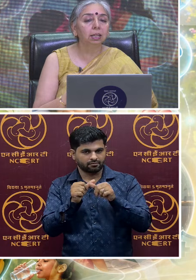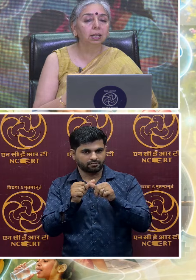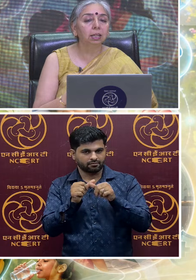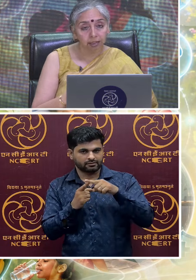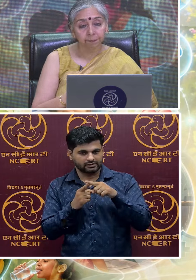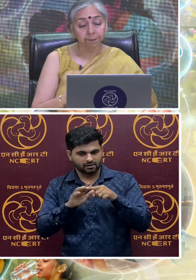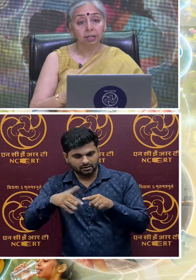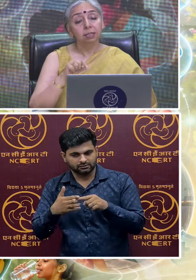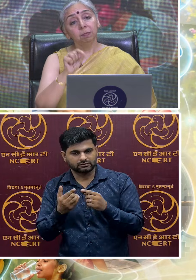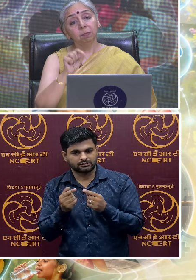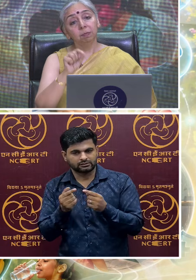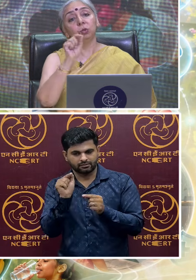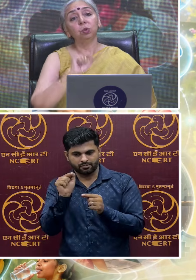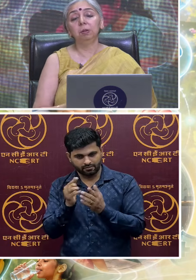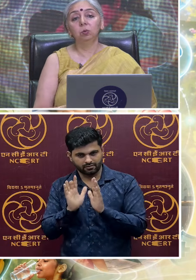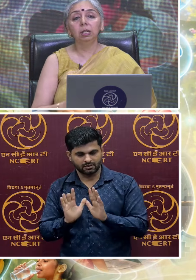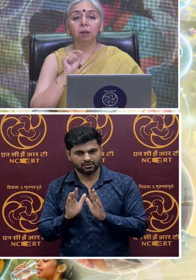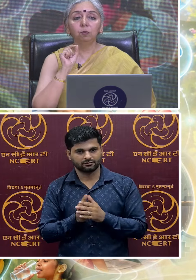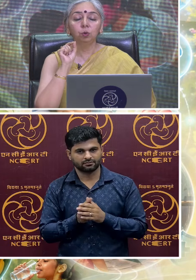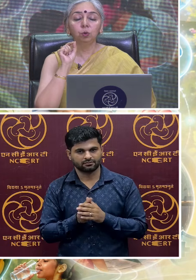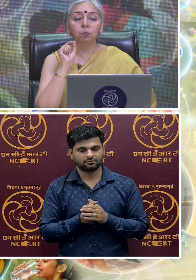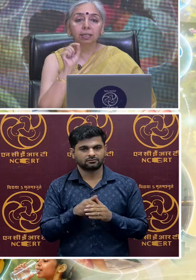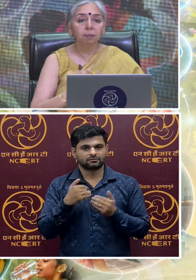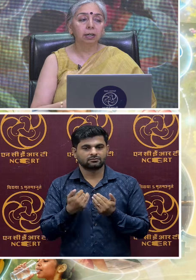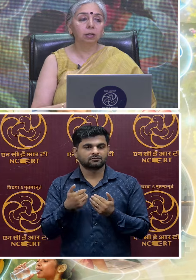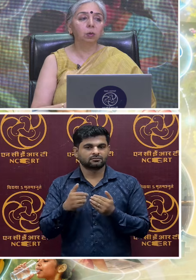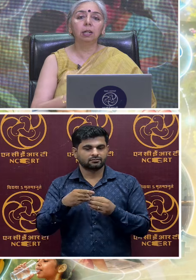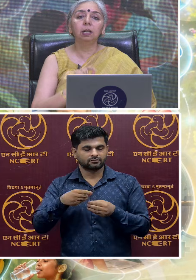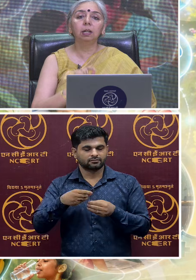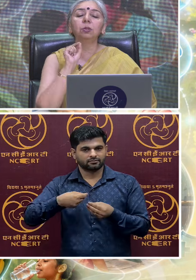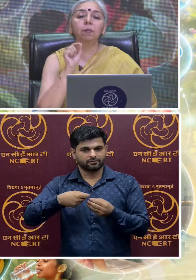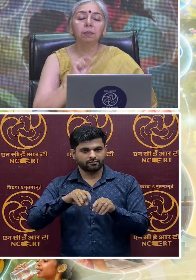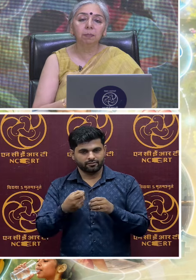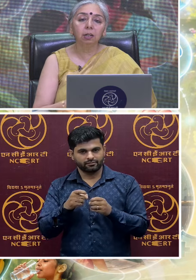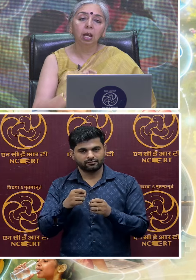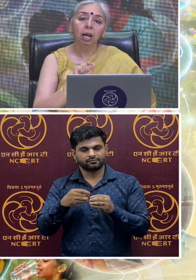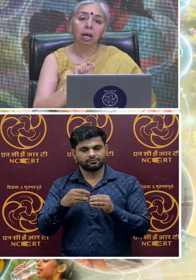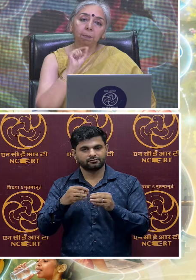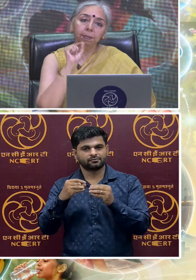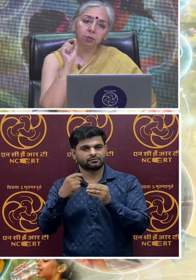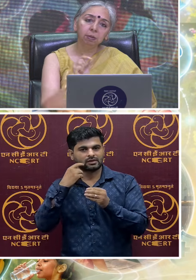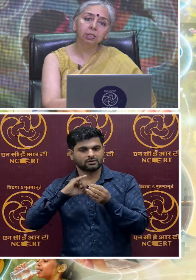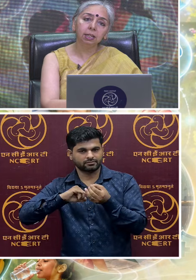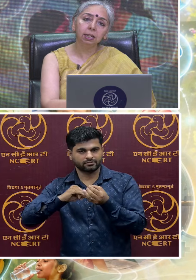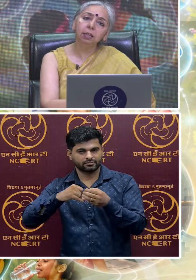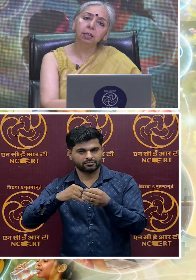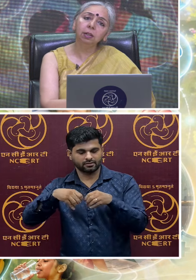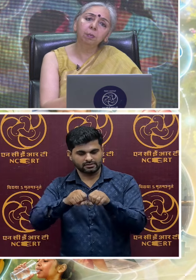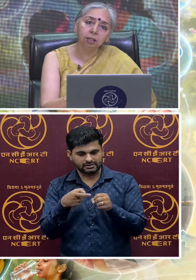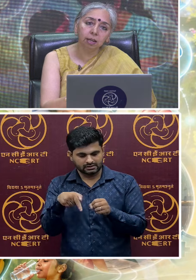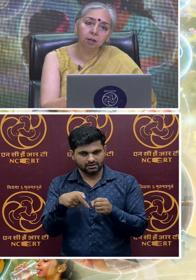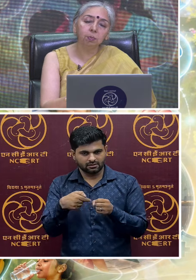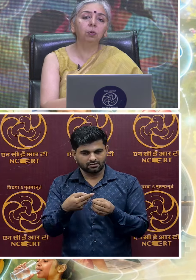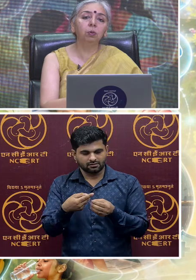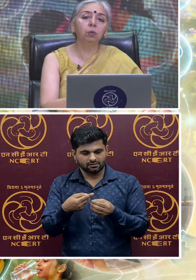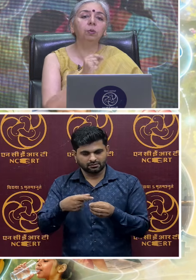न्यूट्रिएंट था कि नहीं। सभी बच्चों को मैं बोलूँगी कि अब वो जो बिस्किट का पैकेट खोलें या कोई सॉफ्ट ड्रिंक पिएं, आप प्लीज़ उस पर पीछे जाके देखें कोई